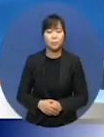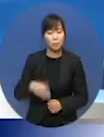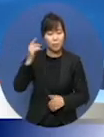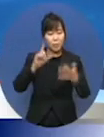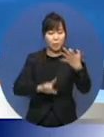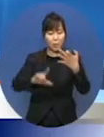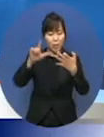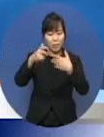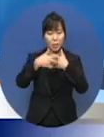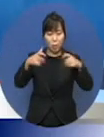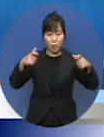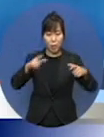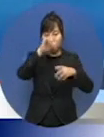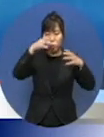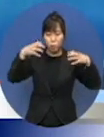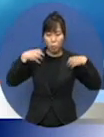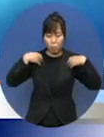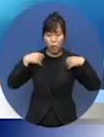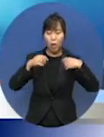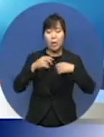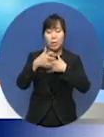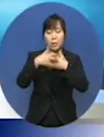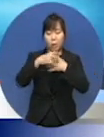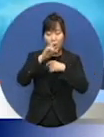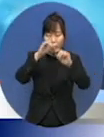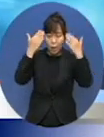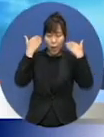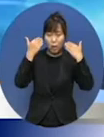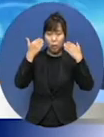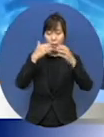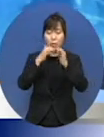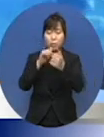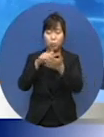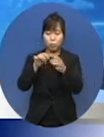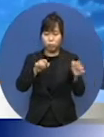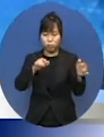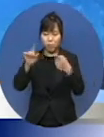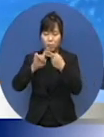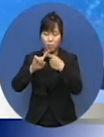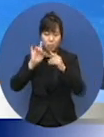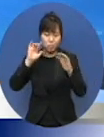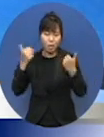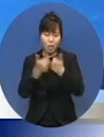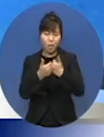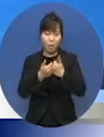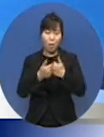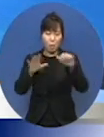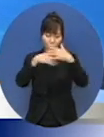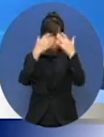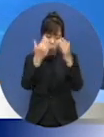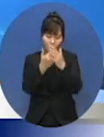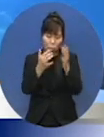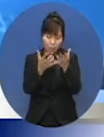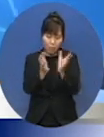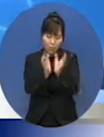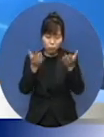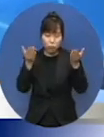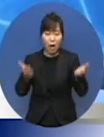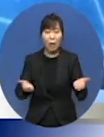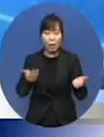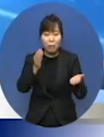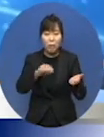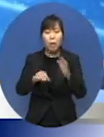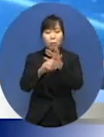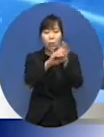지난 14일 의료계는 정부의 의과대학 정원 확충 정책에 반발하며 집단 휴진에 들어갔는데요.